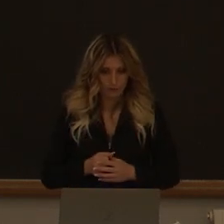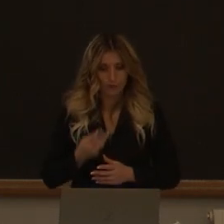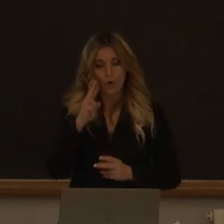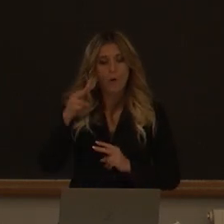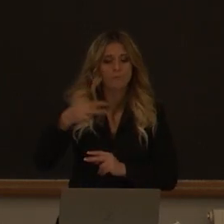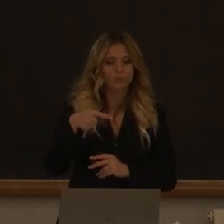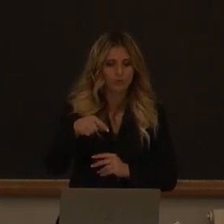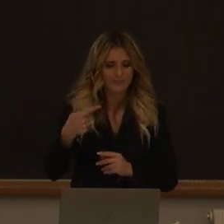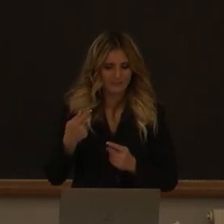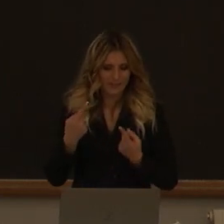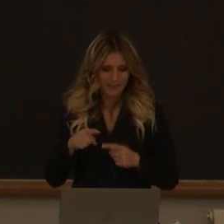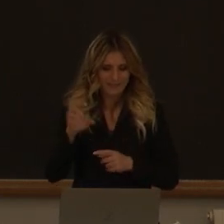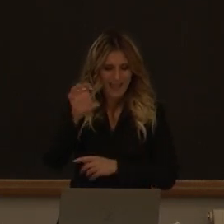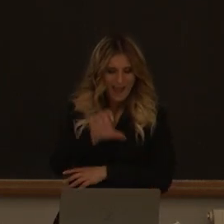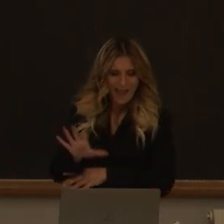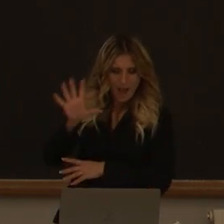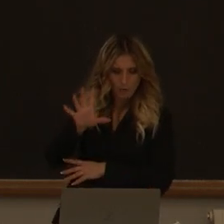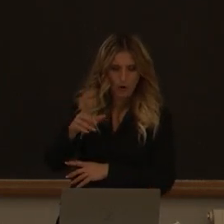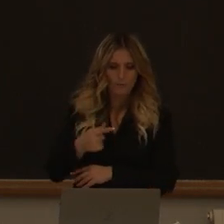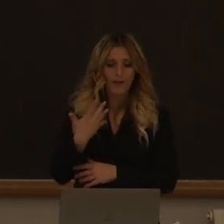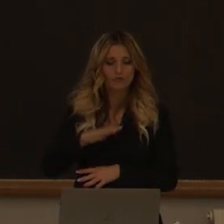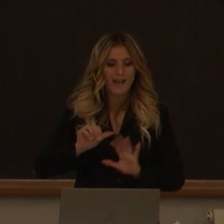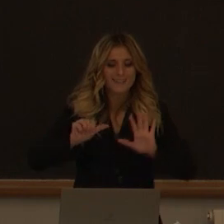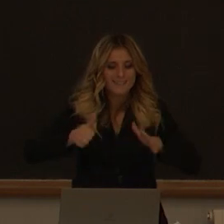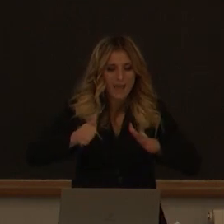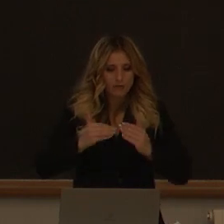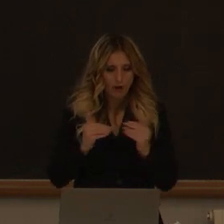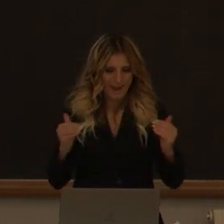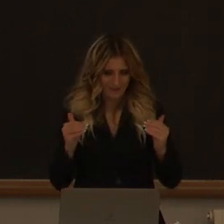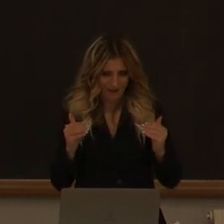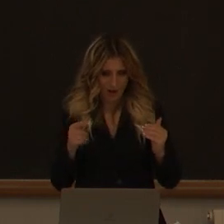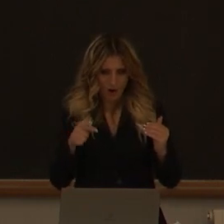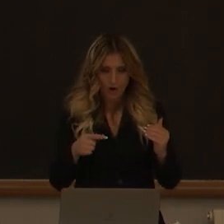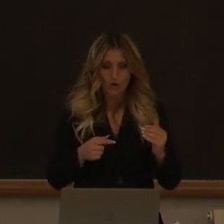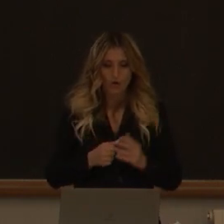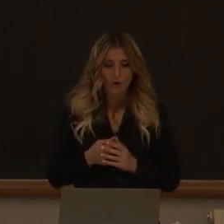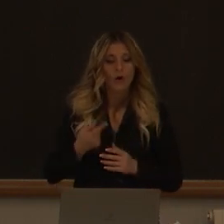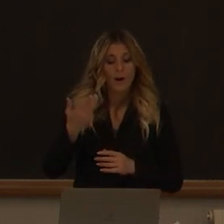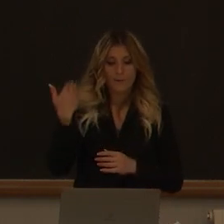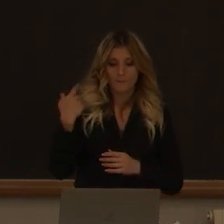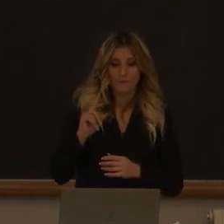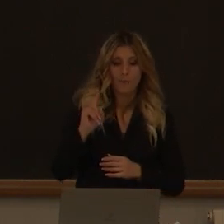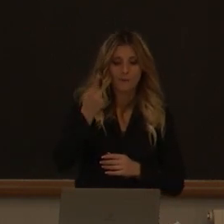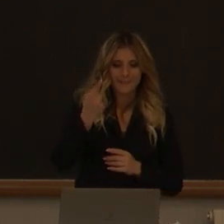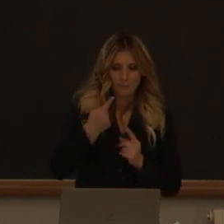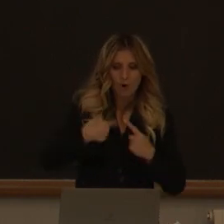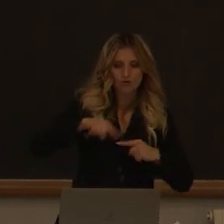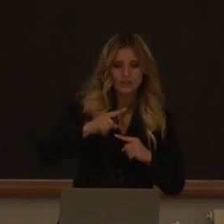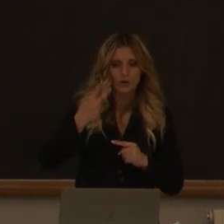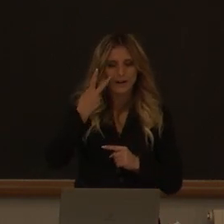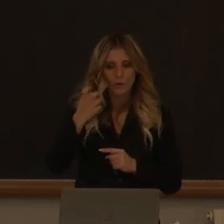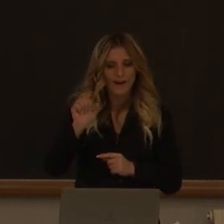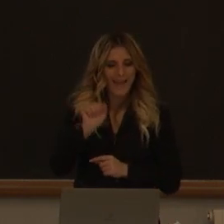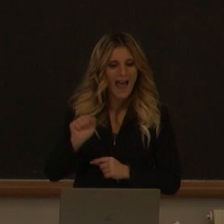di vista del quadro europeo delle qualifiche rientra nel sesto livello, quindi quello corrispondente al primo ciclo dei titoli accademici, come